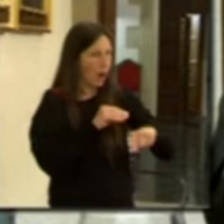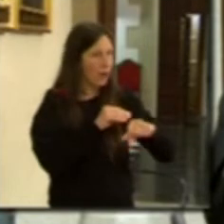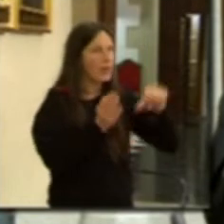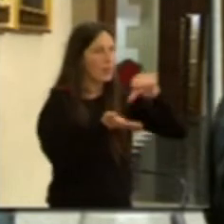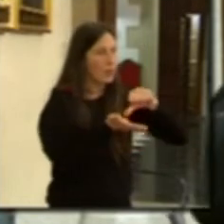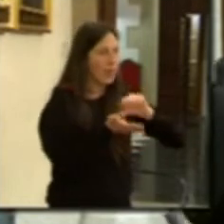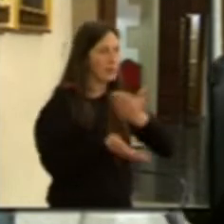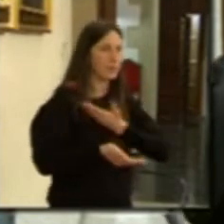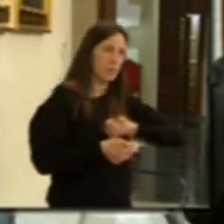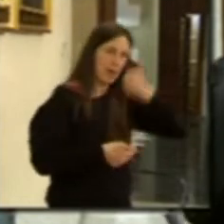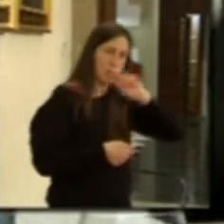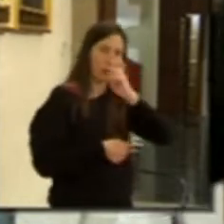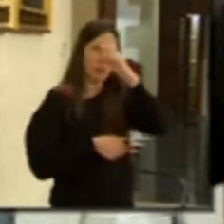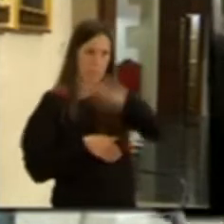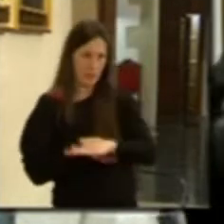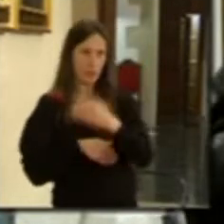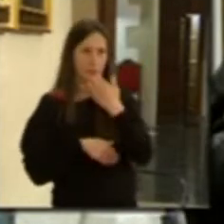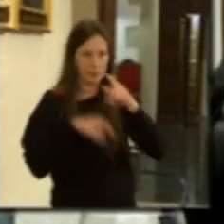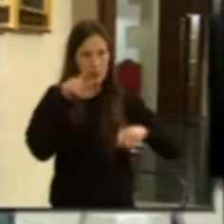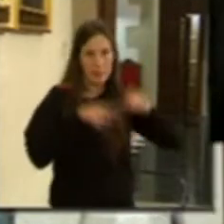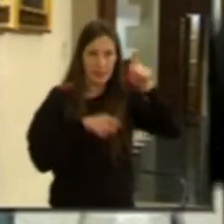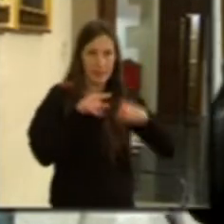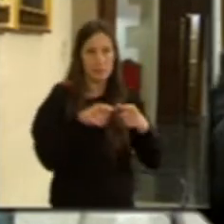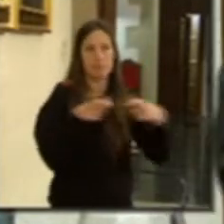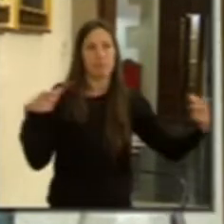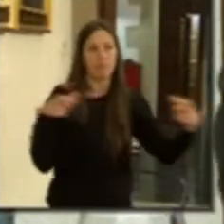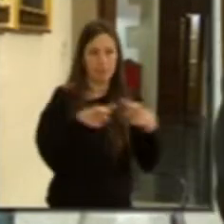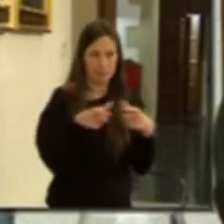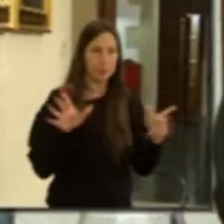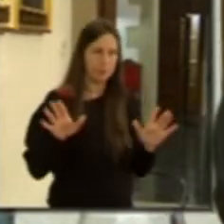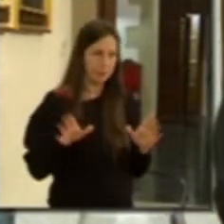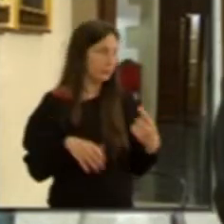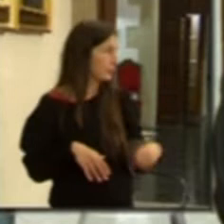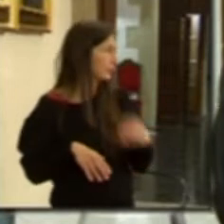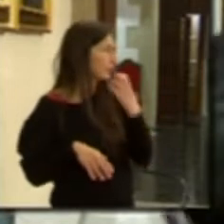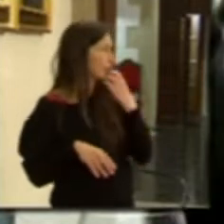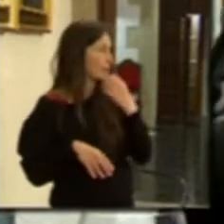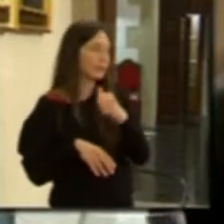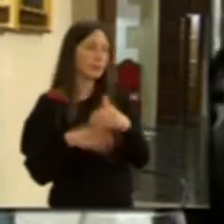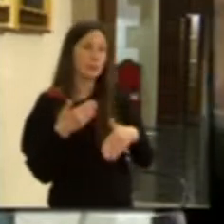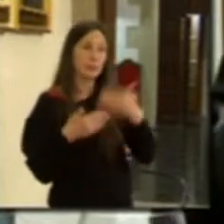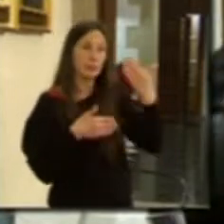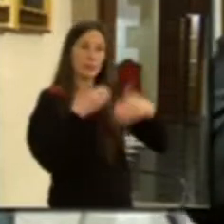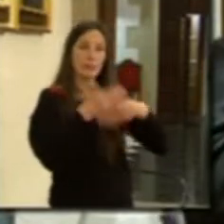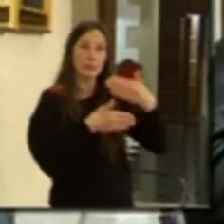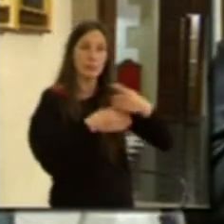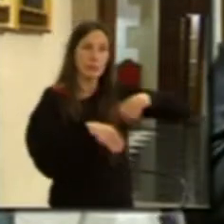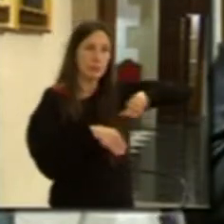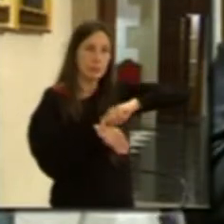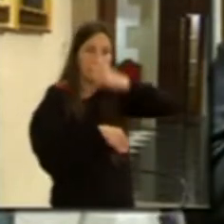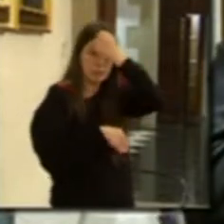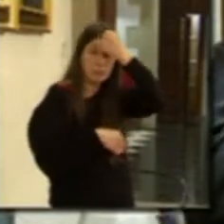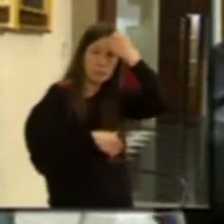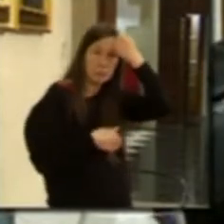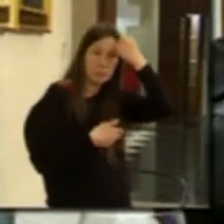que d'altres, d'acord? Sobretot si tenim en compte el seu tamany, controlant pel seu tamany. Al principi, quan no en sabíem gaire, ens vàrem